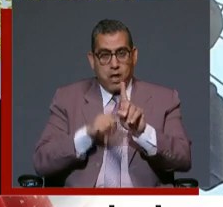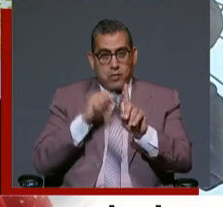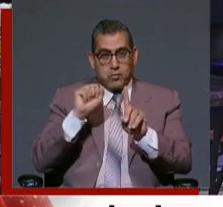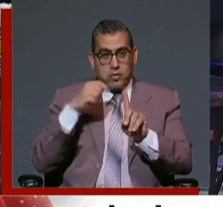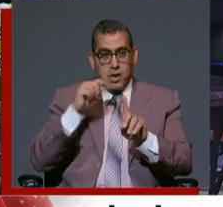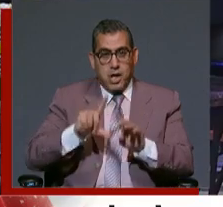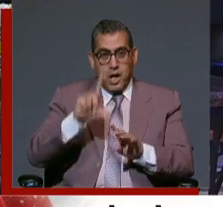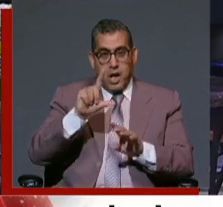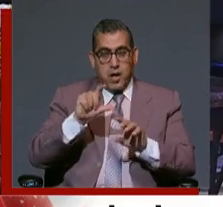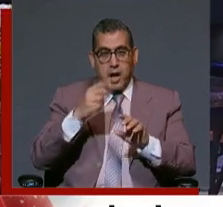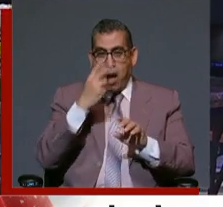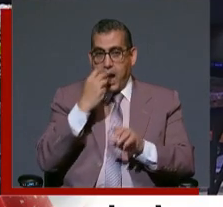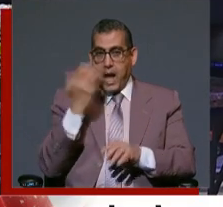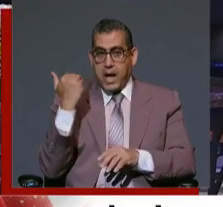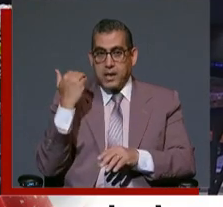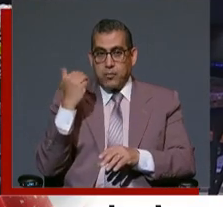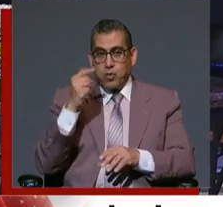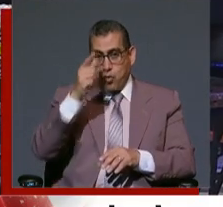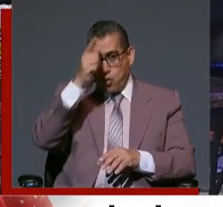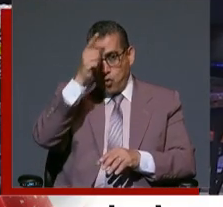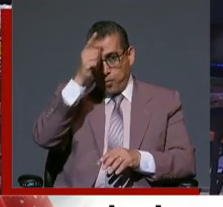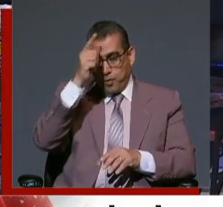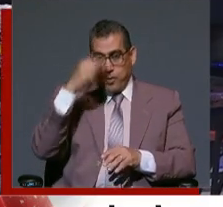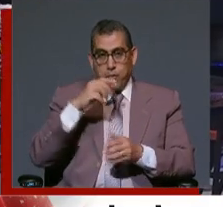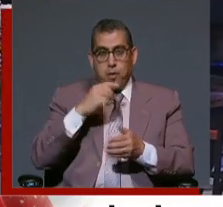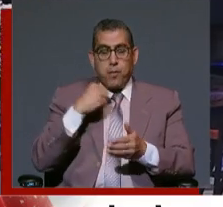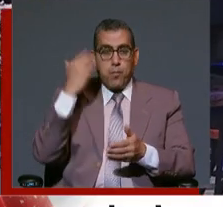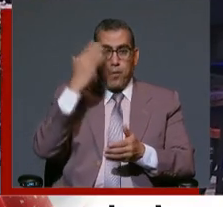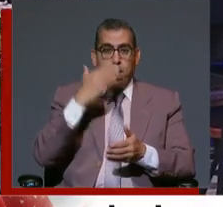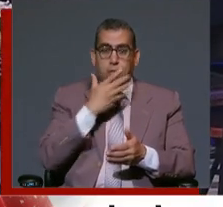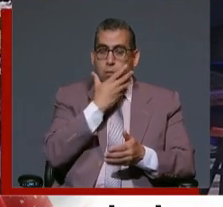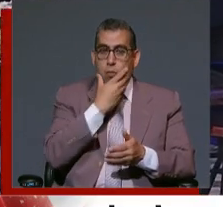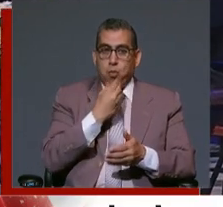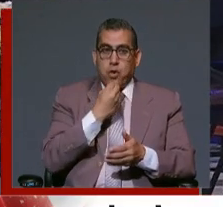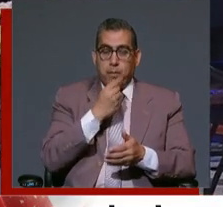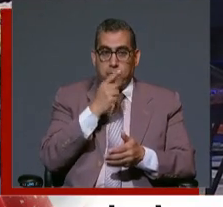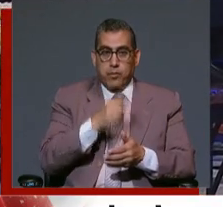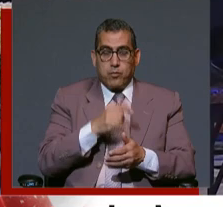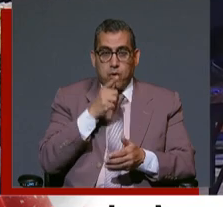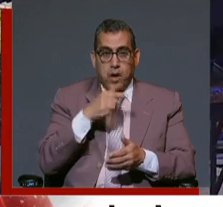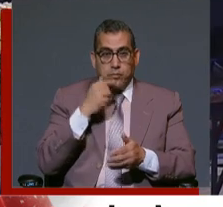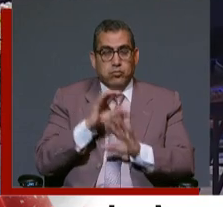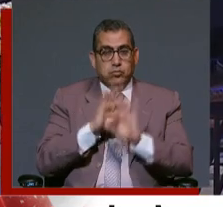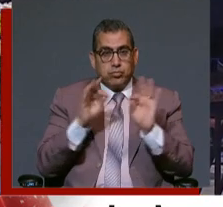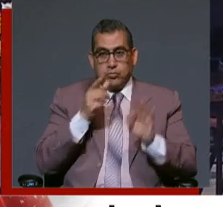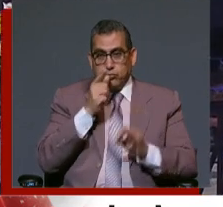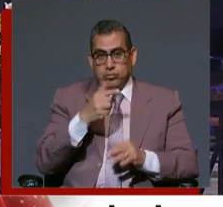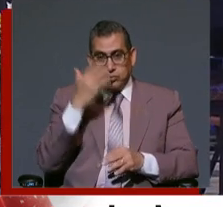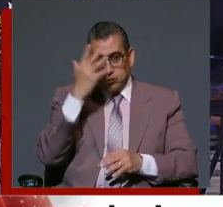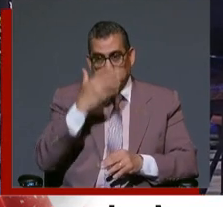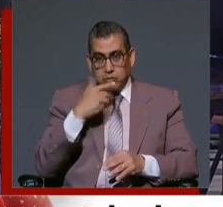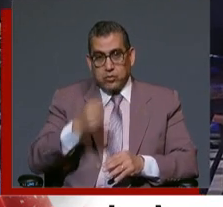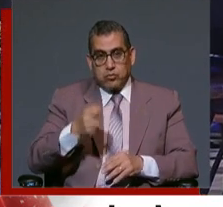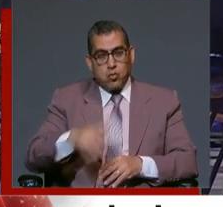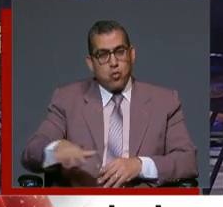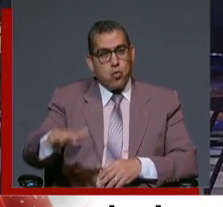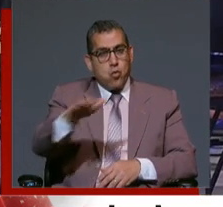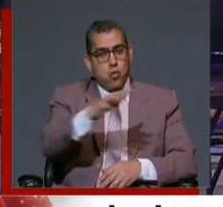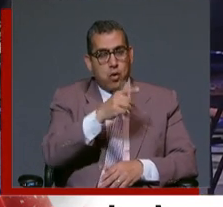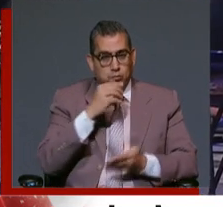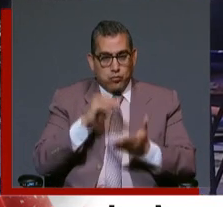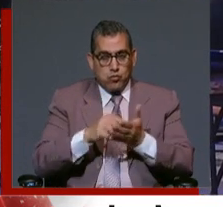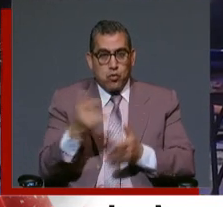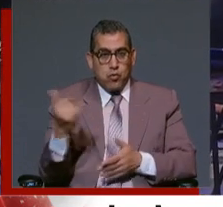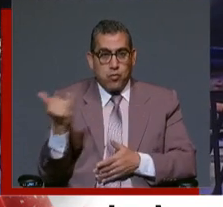الرئيس السابق لجمهورية موزمبيق. أرحب بكم جميعا، وأرحب بشكل خاص